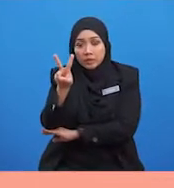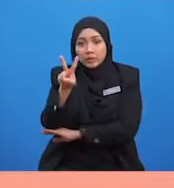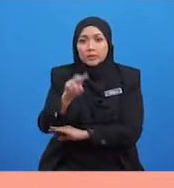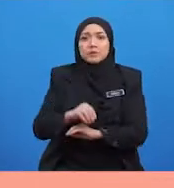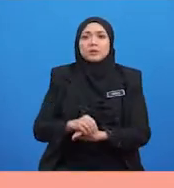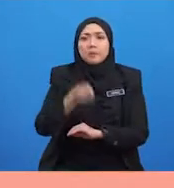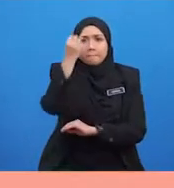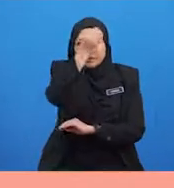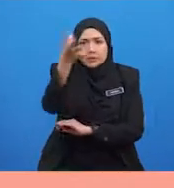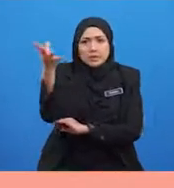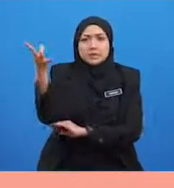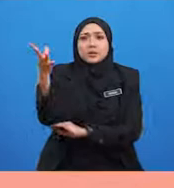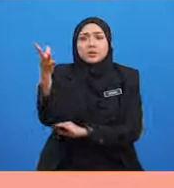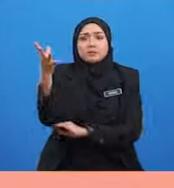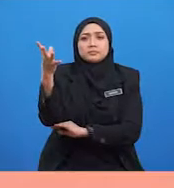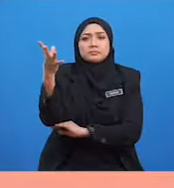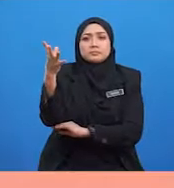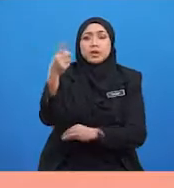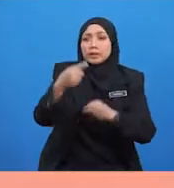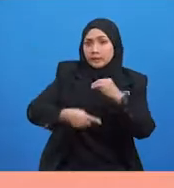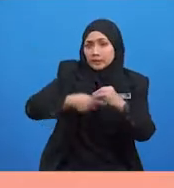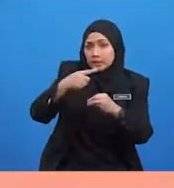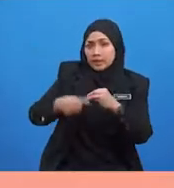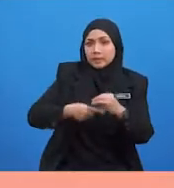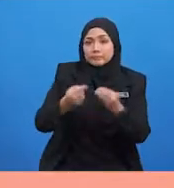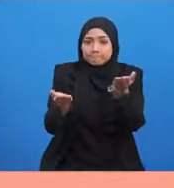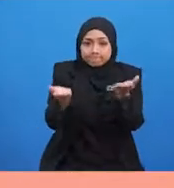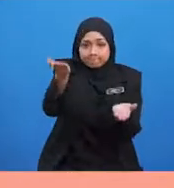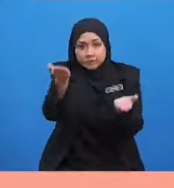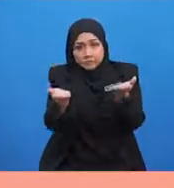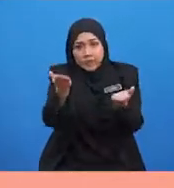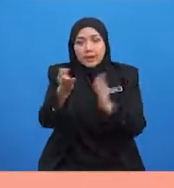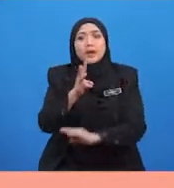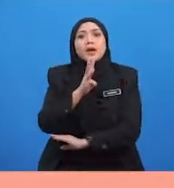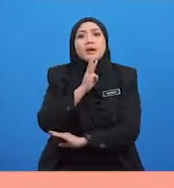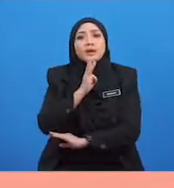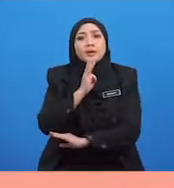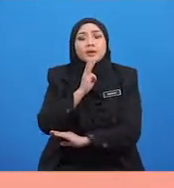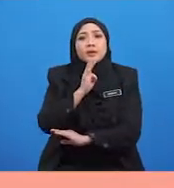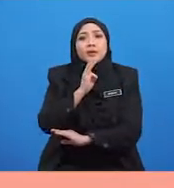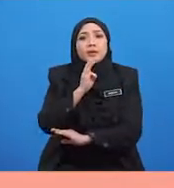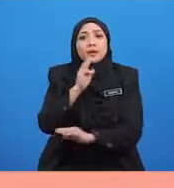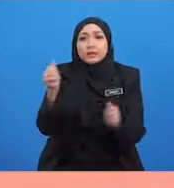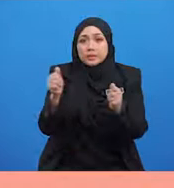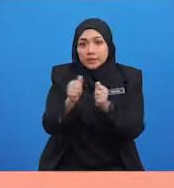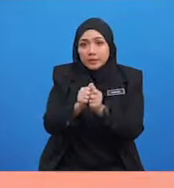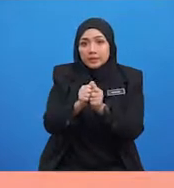Menjelaskan konsep keseimbangan air berkaitan dengan normohidrasi,